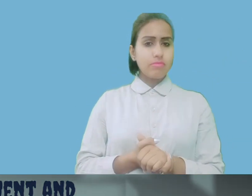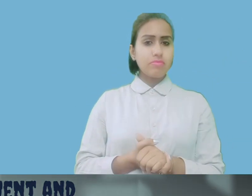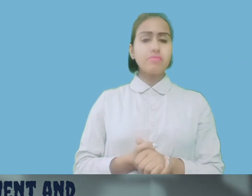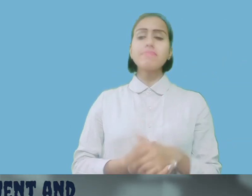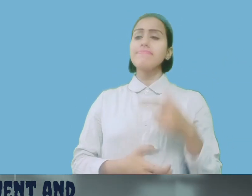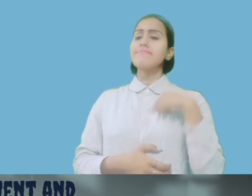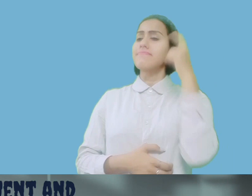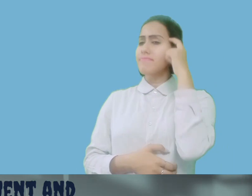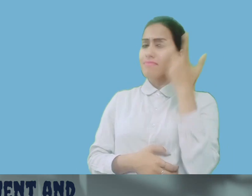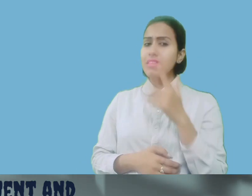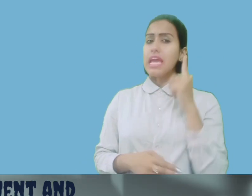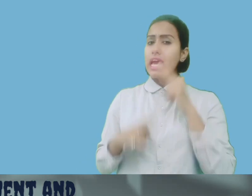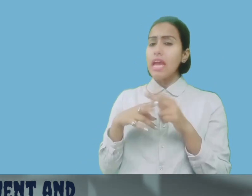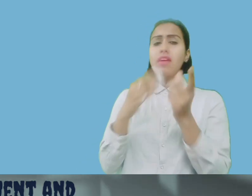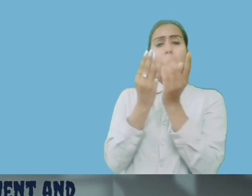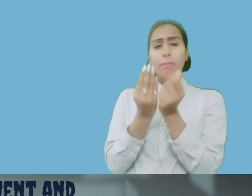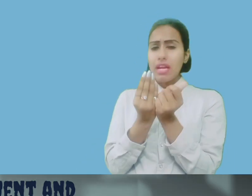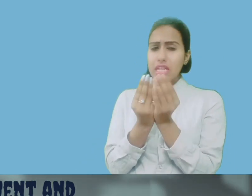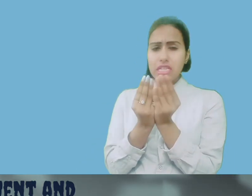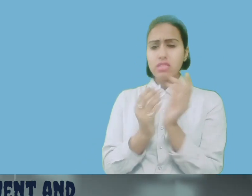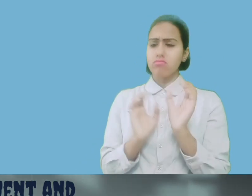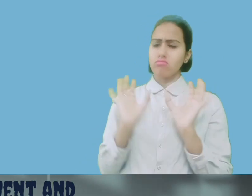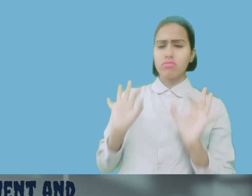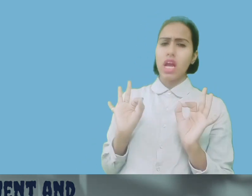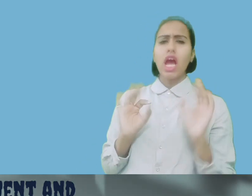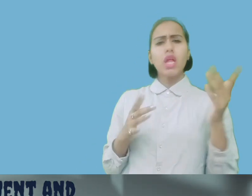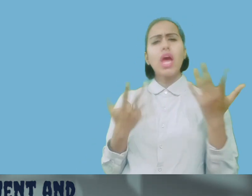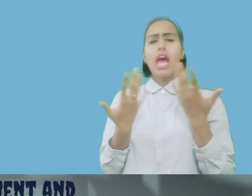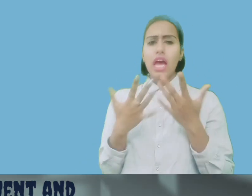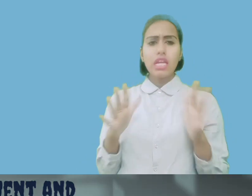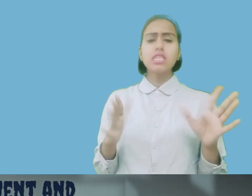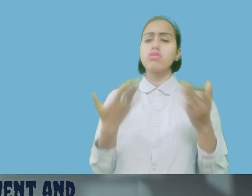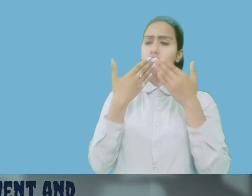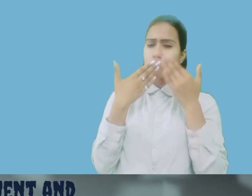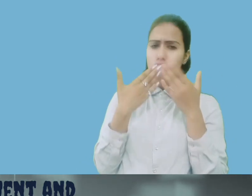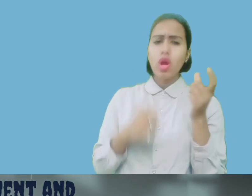क्रिटिकल पीरियड बोलते हैं बच्चे का, वो पूरी तरह से मिस हो गया। तो